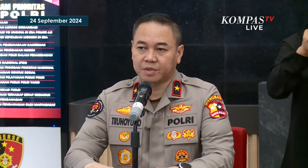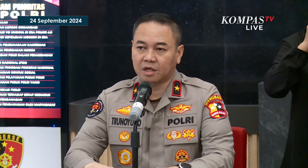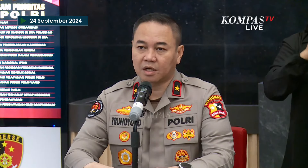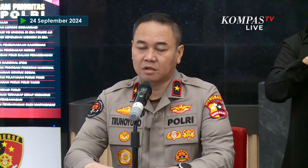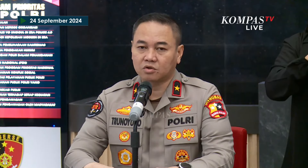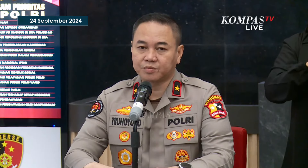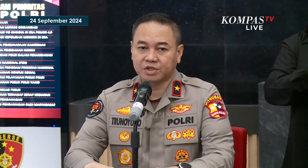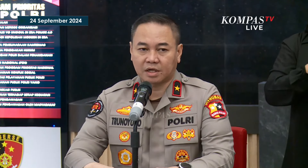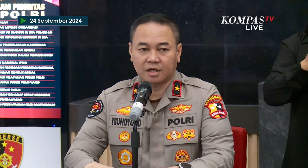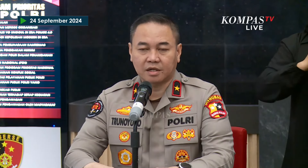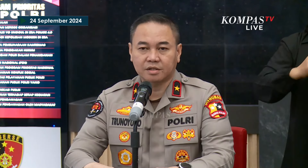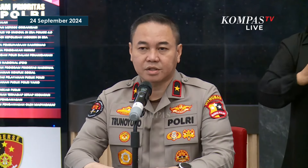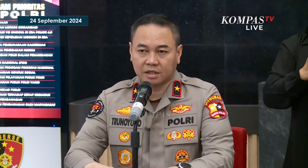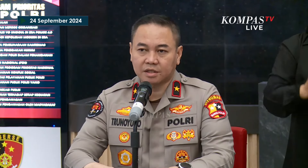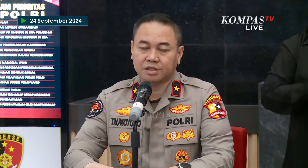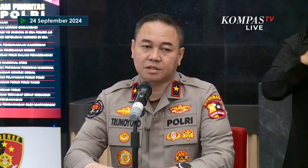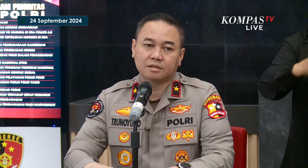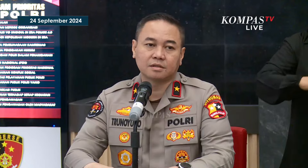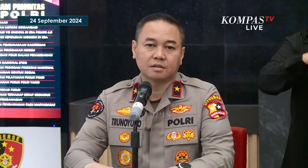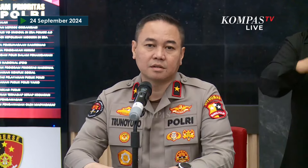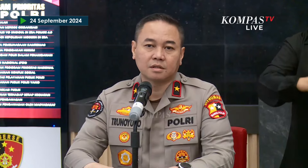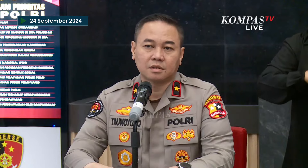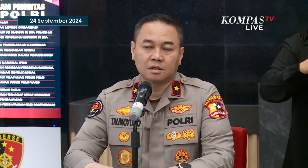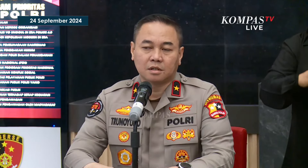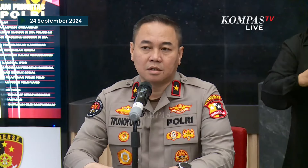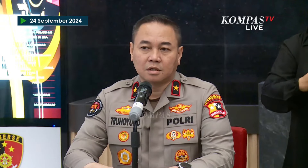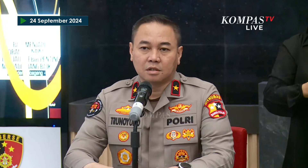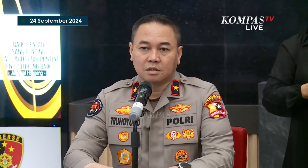proses penegakan hukum secara strategis.